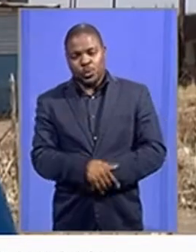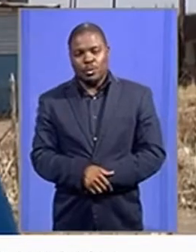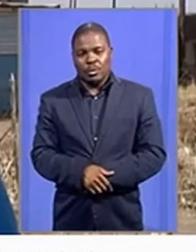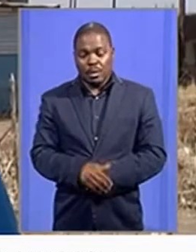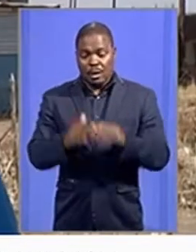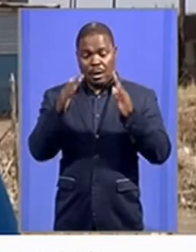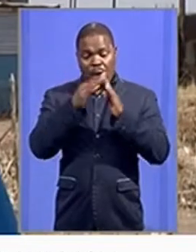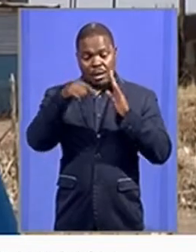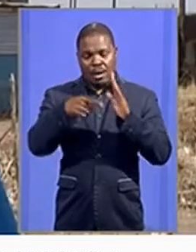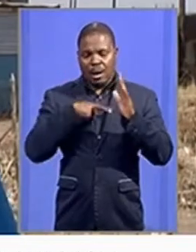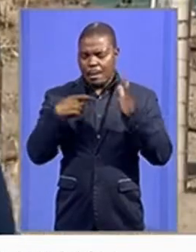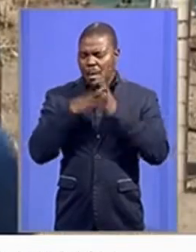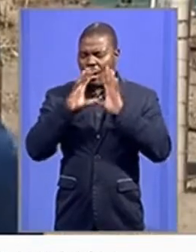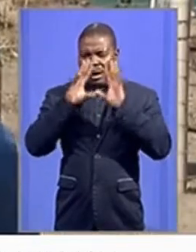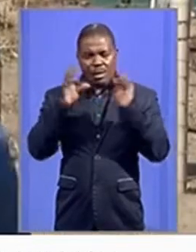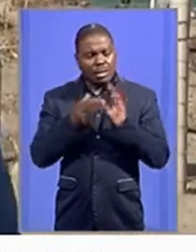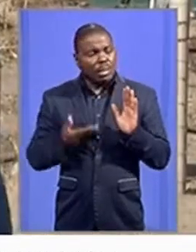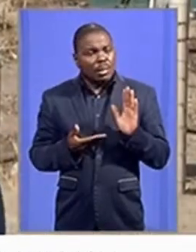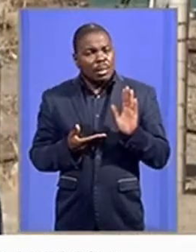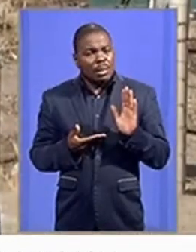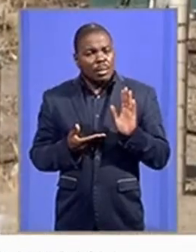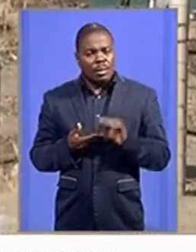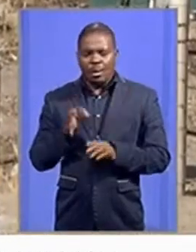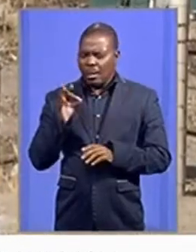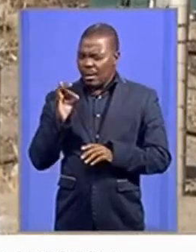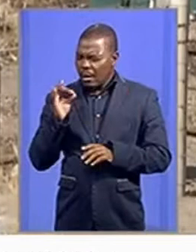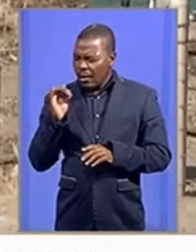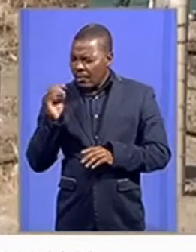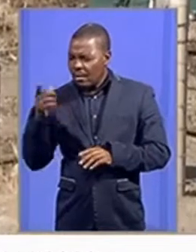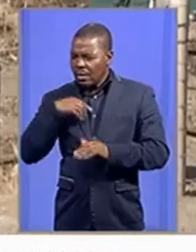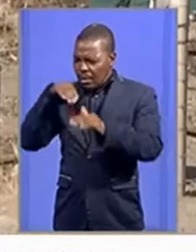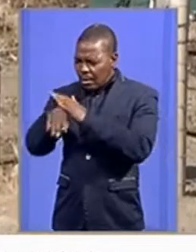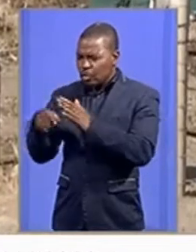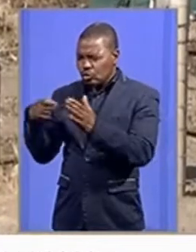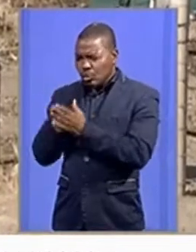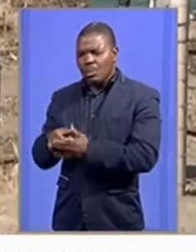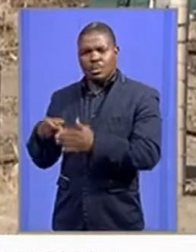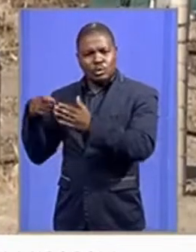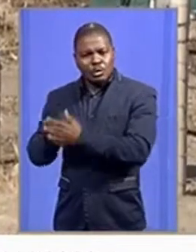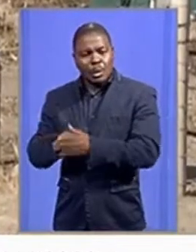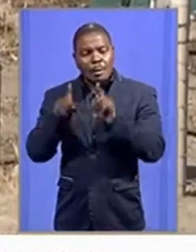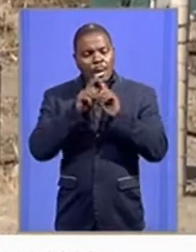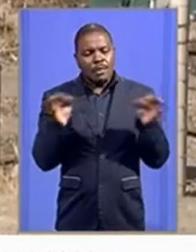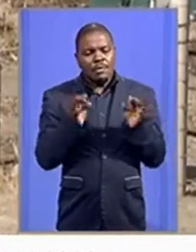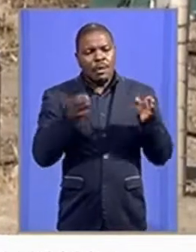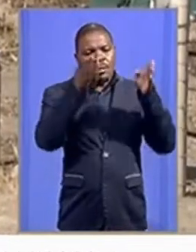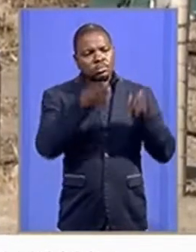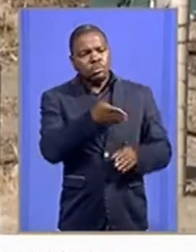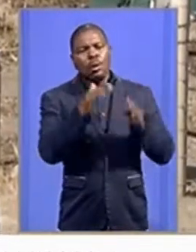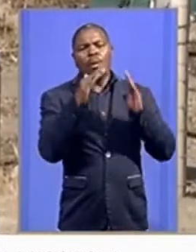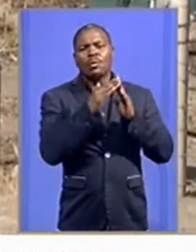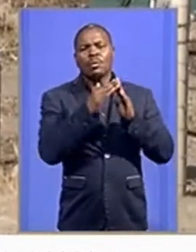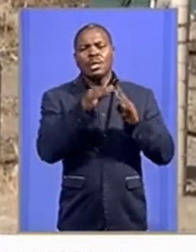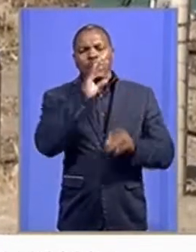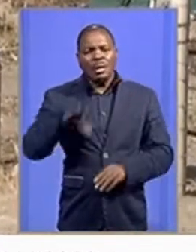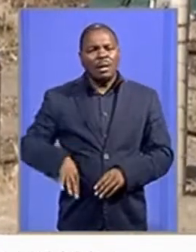a rona re rekile ntho e nngwe le nngwe re tlamaya tsatsi le le leng re reke dishopong and-e ka tlo go na le di-frige tlamaya jale ya go kosa